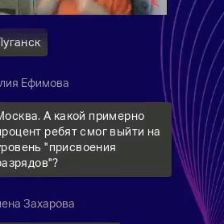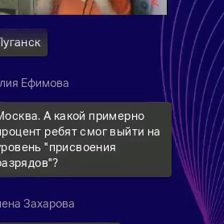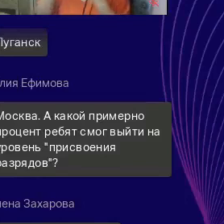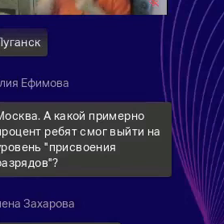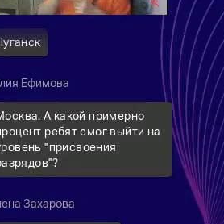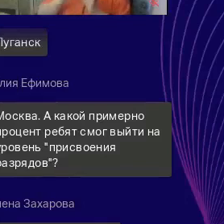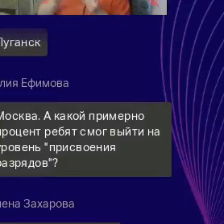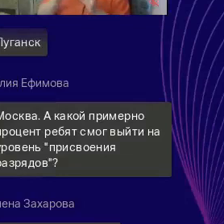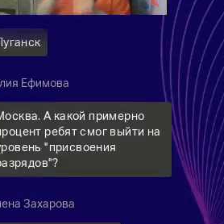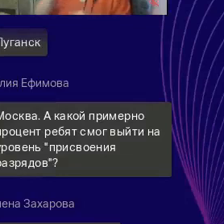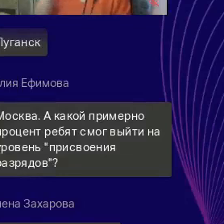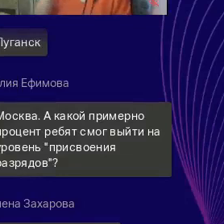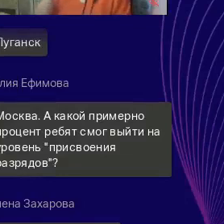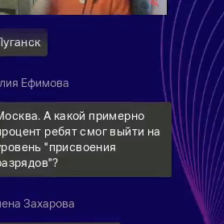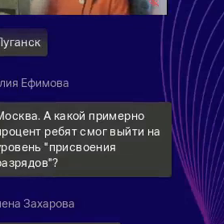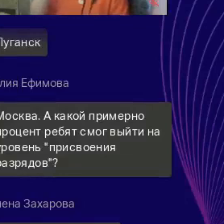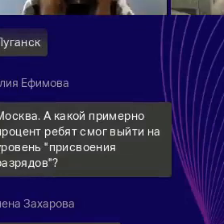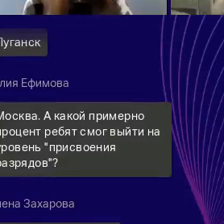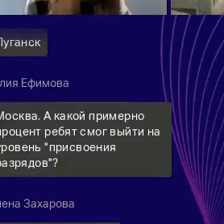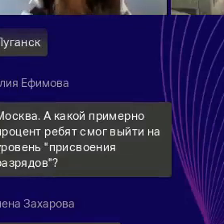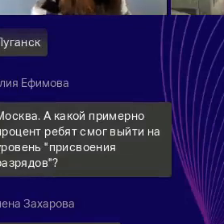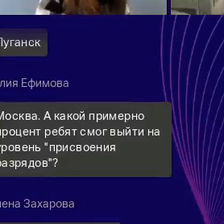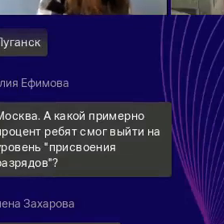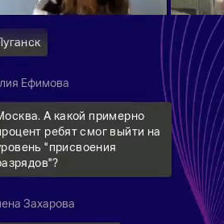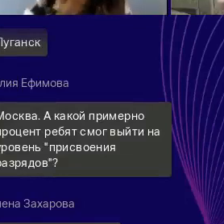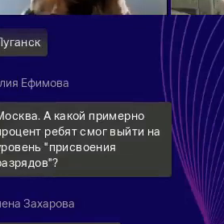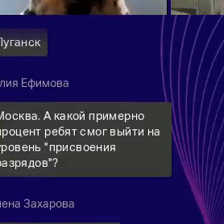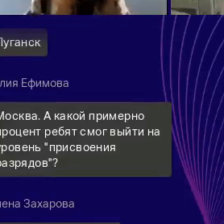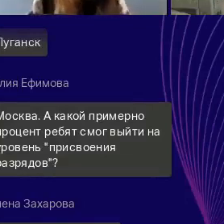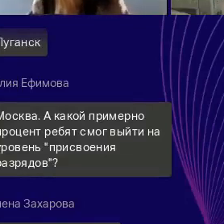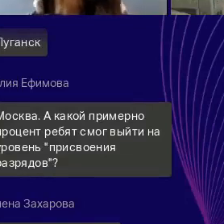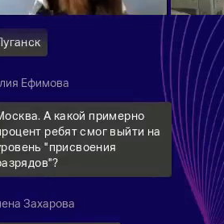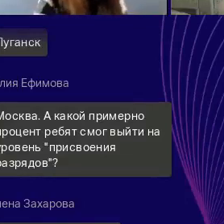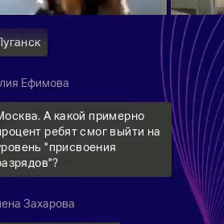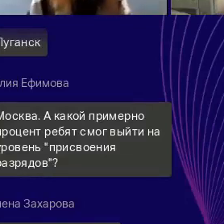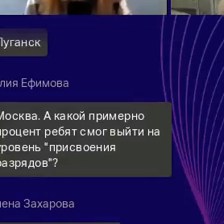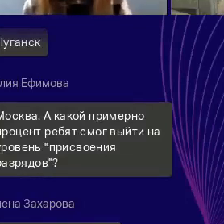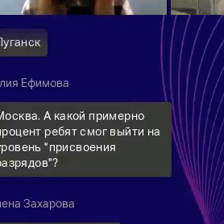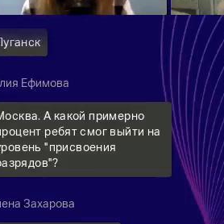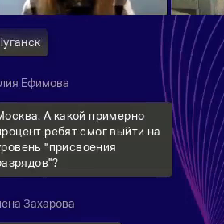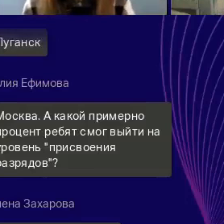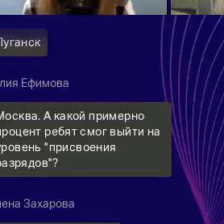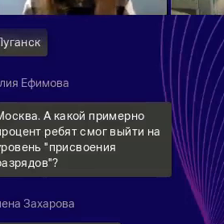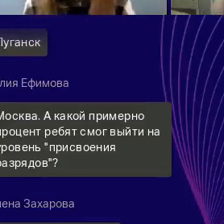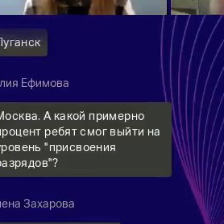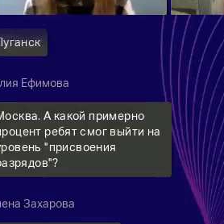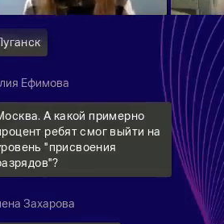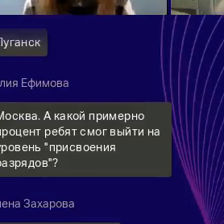следующему спикеру Ольге Геннадьевне. Все. Коллеги, я прощаюсь. Спасибо еще раз. Вам